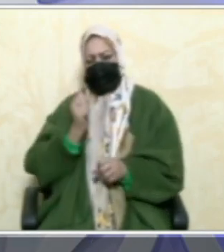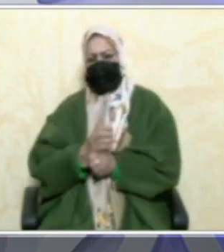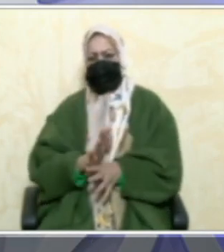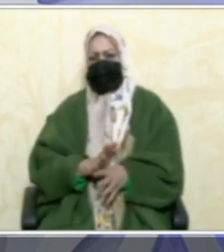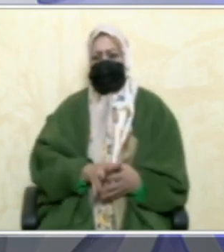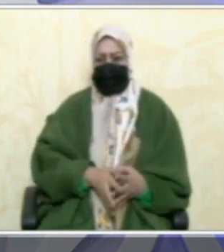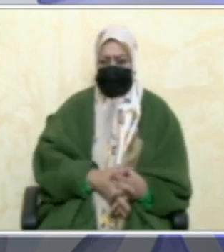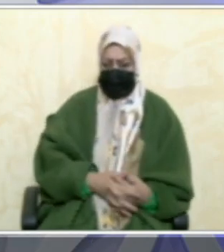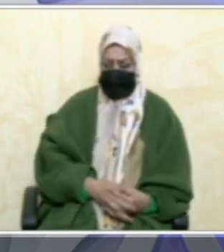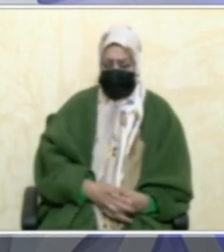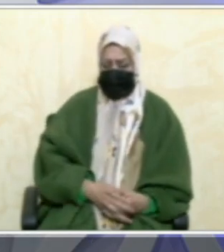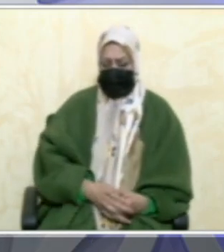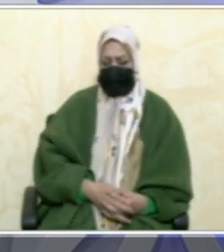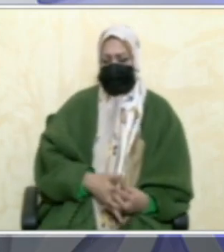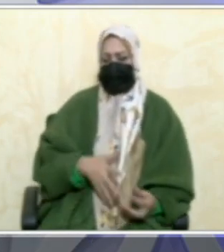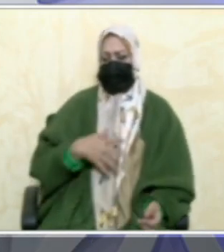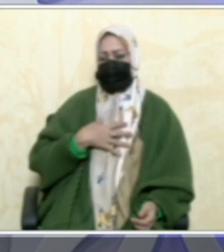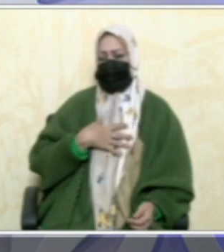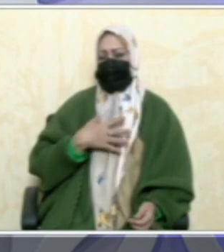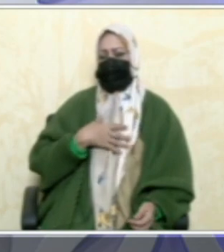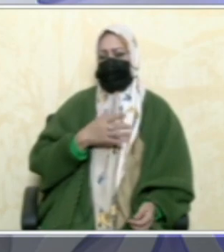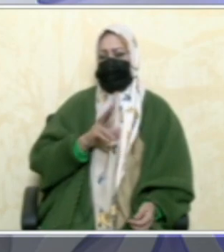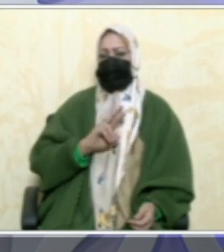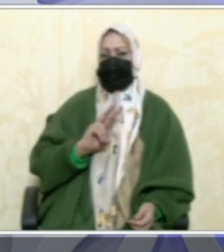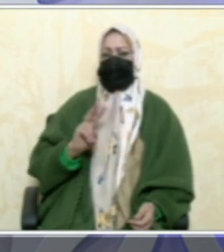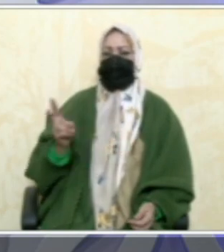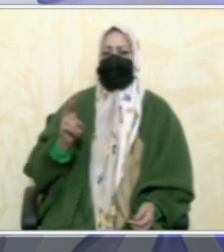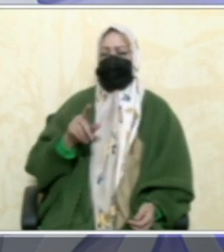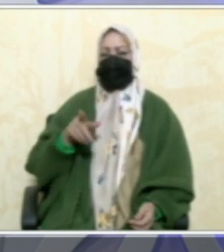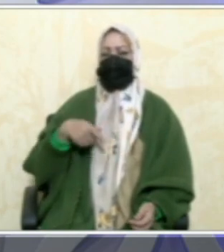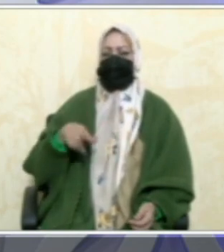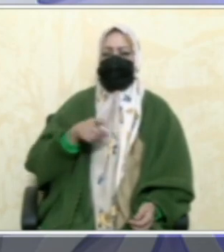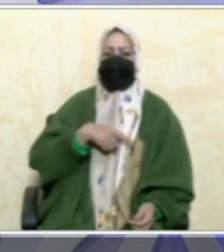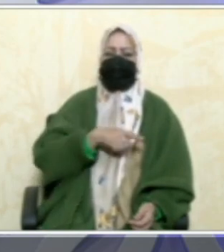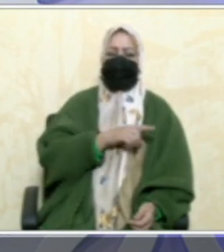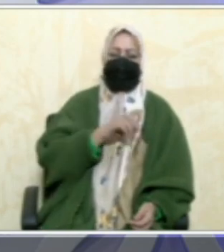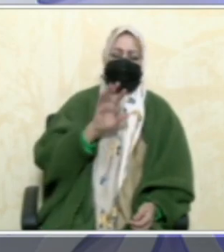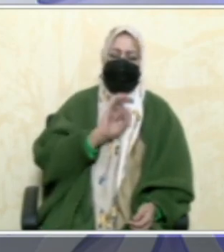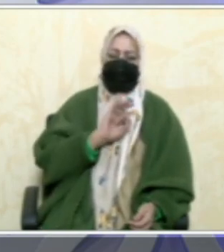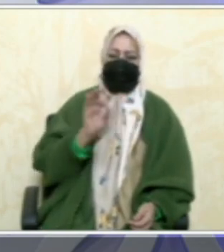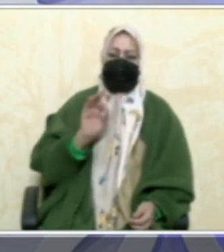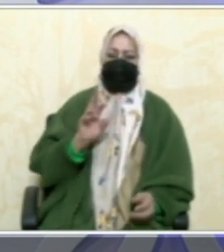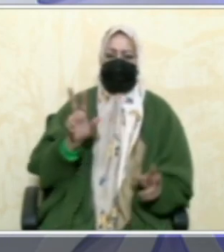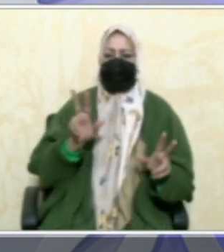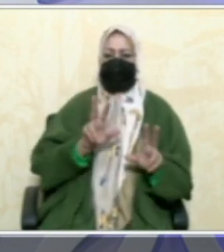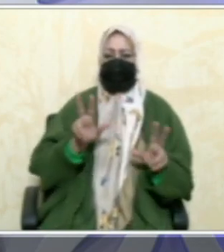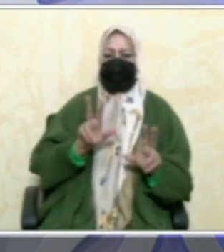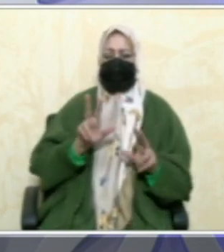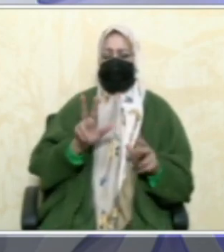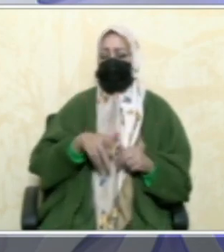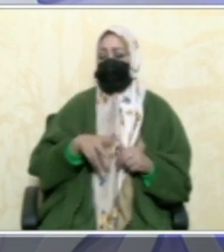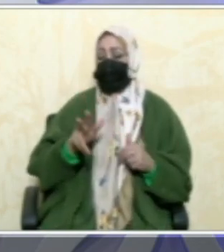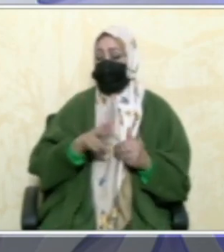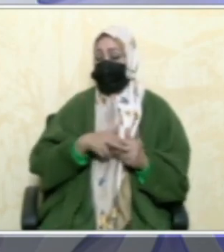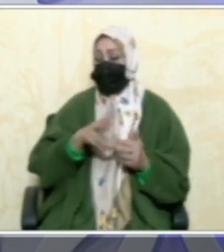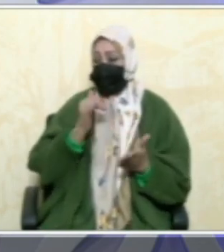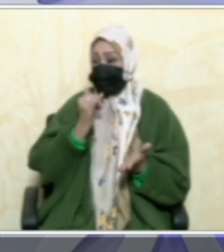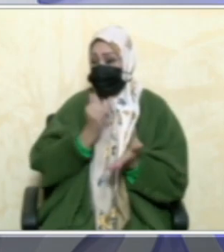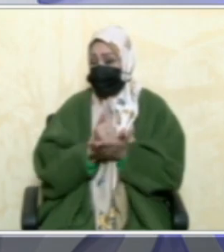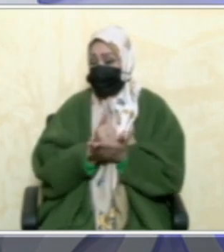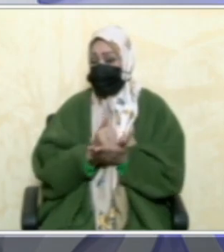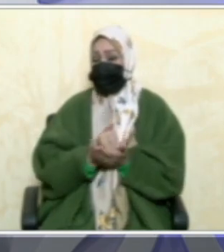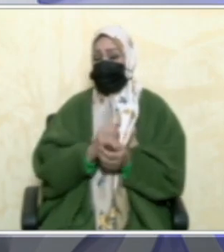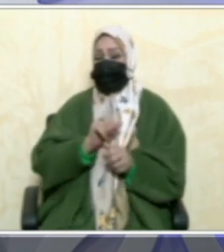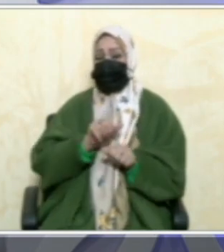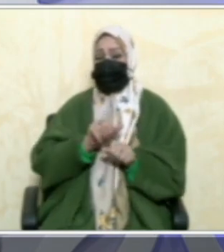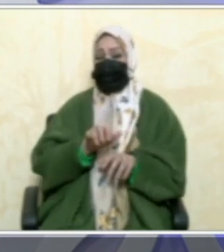فهاتان الجهتان القنوات من ثبت منه أنه نشر ولو مقطعا واحدا أو شيئا